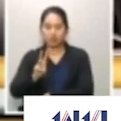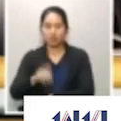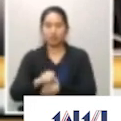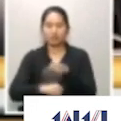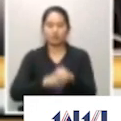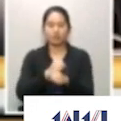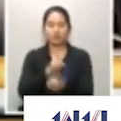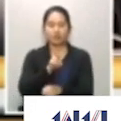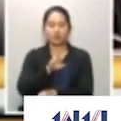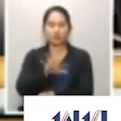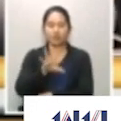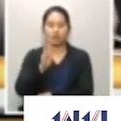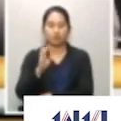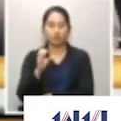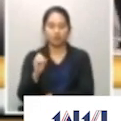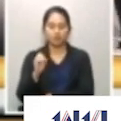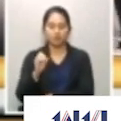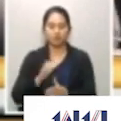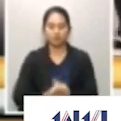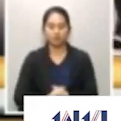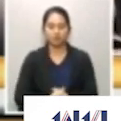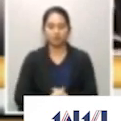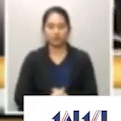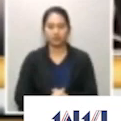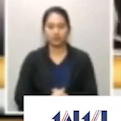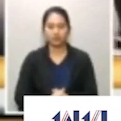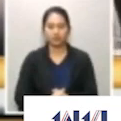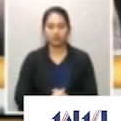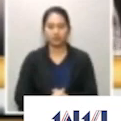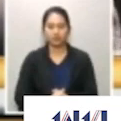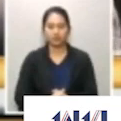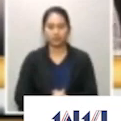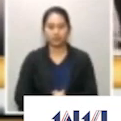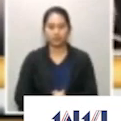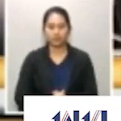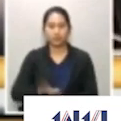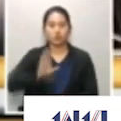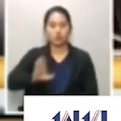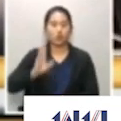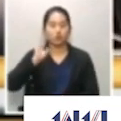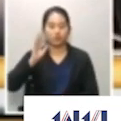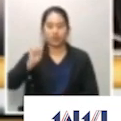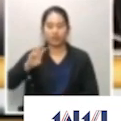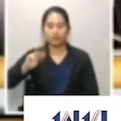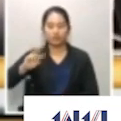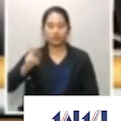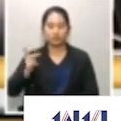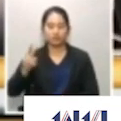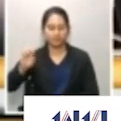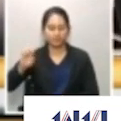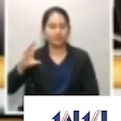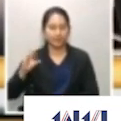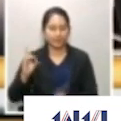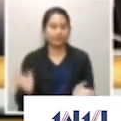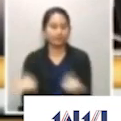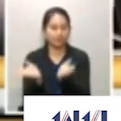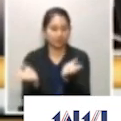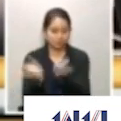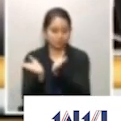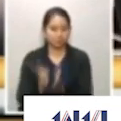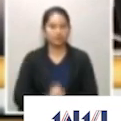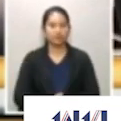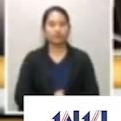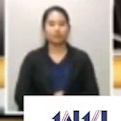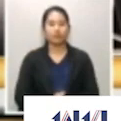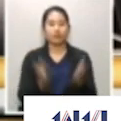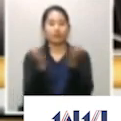ราช2560ของนายสมคิดเชื้อคงกับคณะค่ะรัฐ